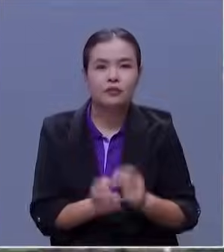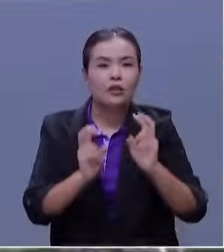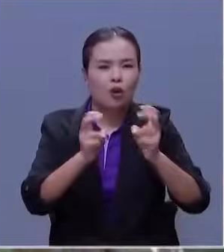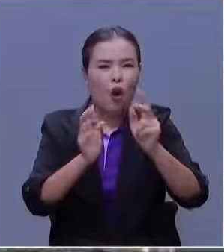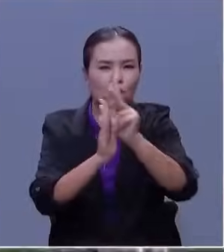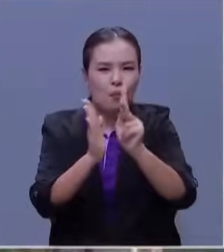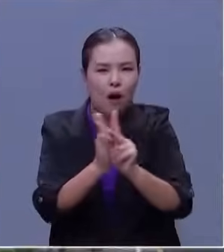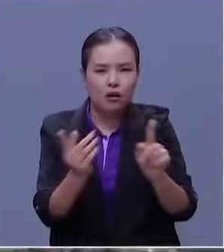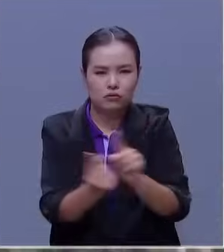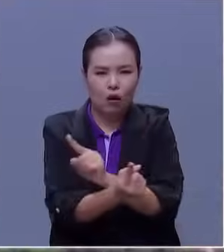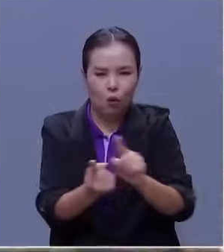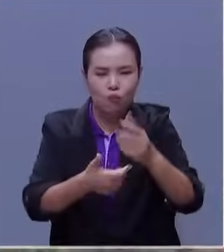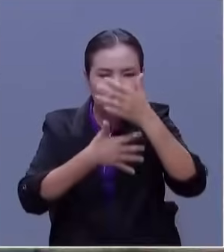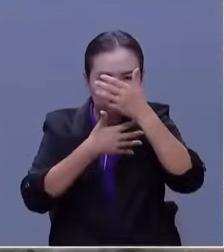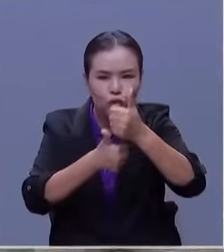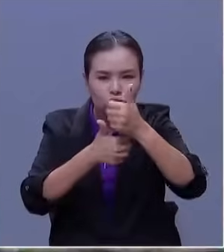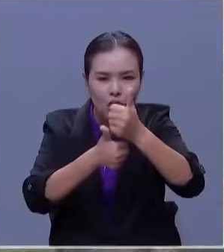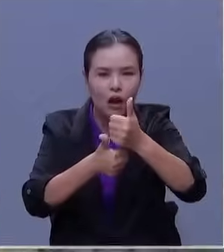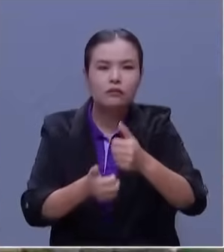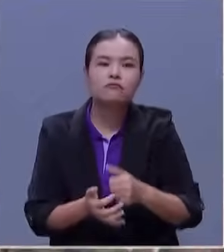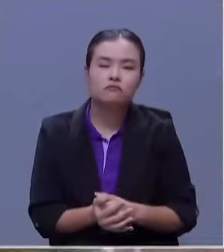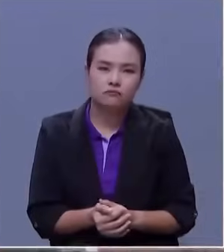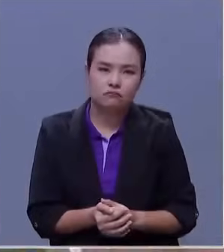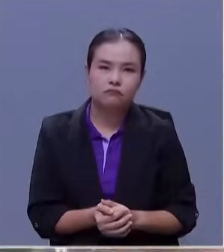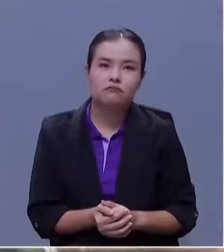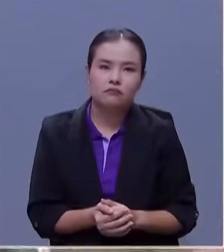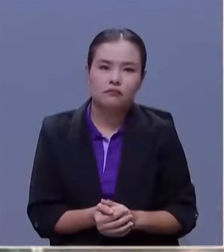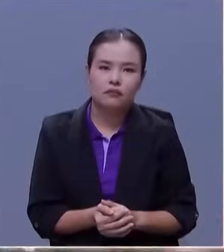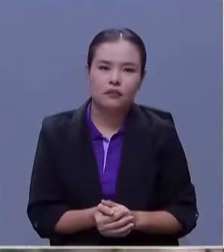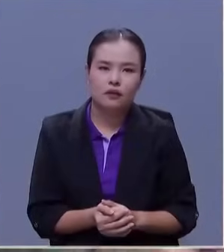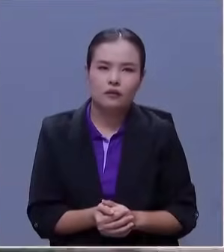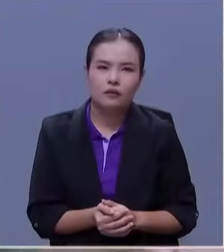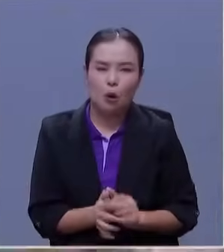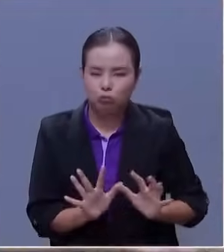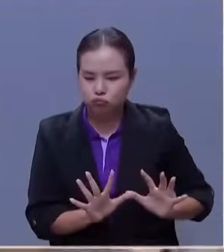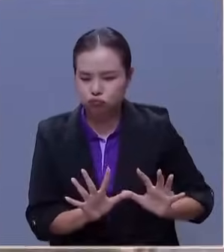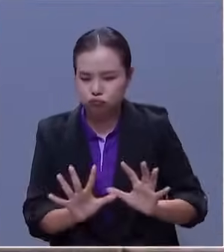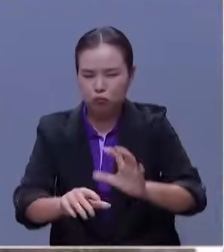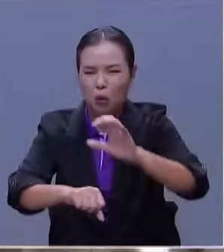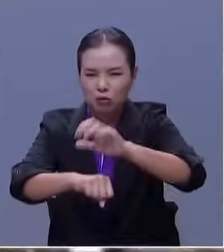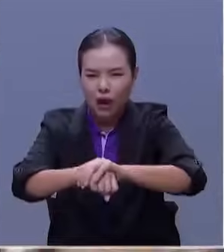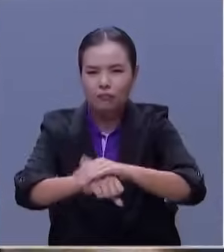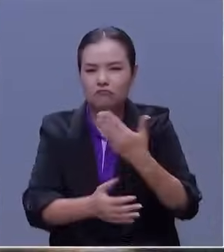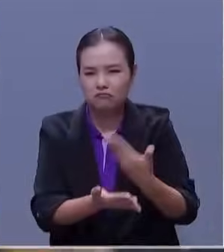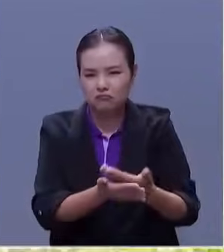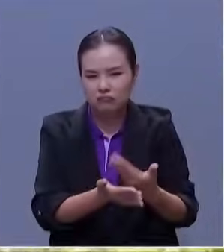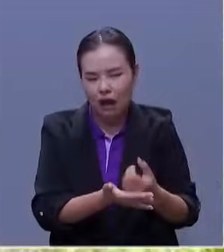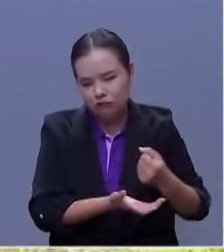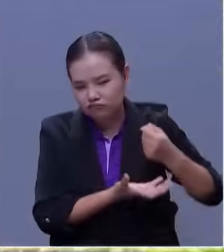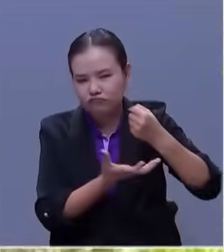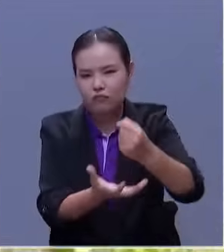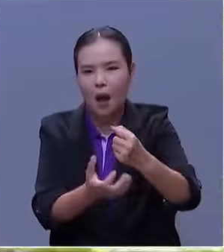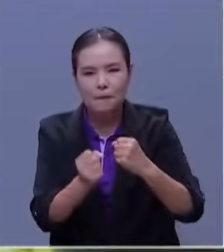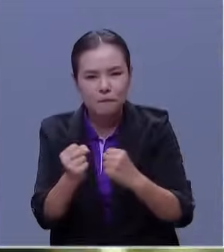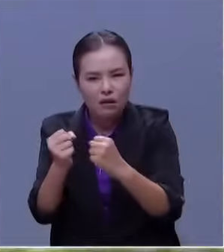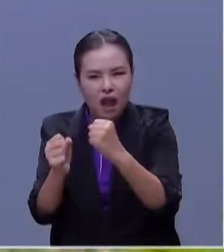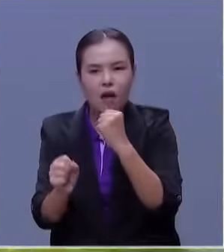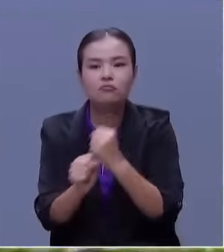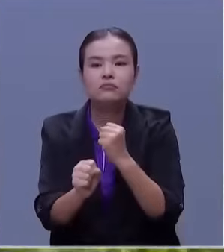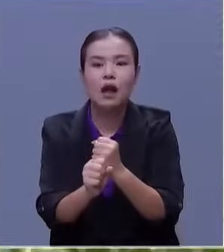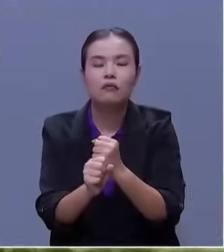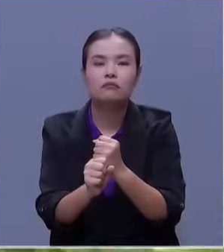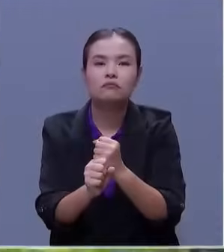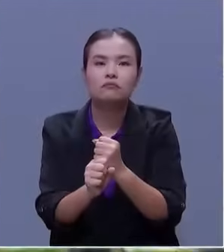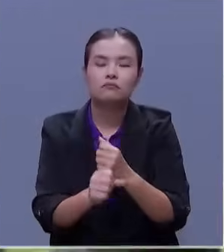ที่สังคมให้ความสนใจอะใช่ไหมมันก็เป็นคดีที่ต้องตามจับตัวให้ได้อะมีงบประมาณก็ต้องเอาให้เต็มที่ไม่งั้น